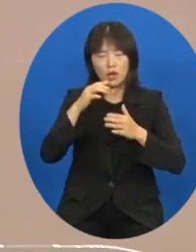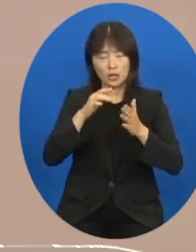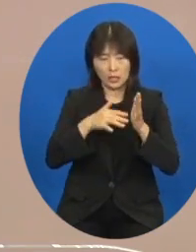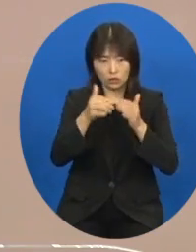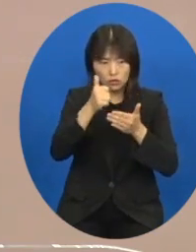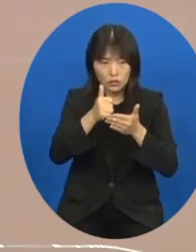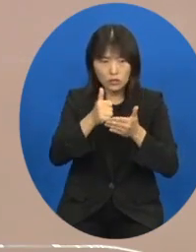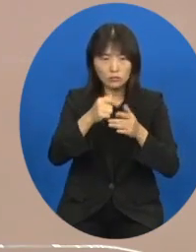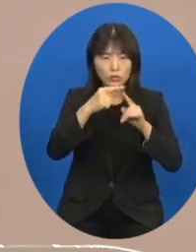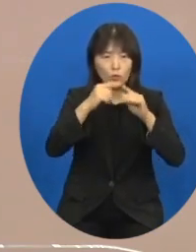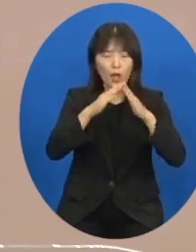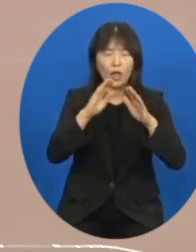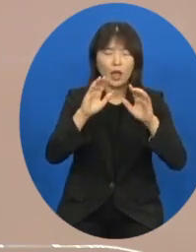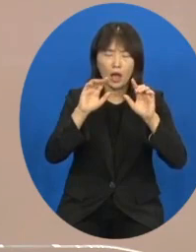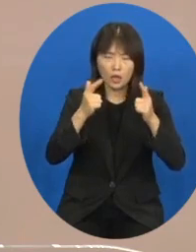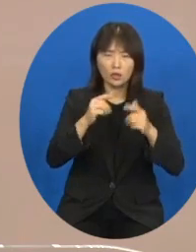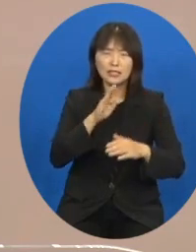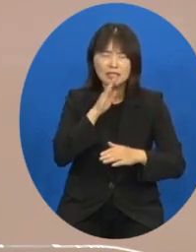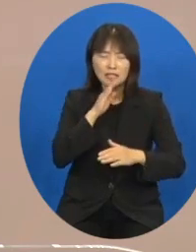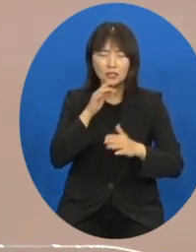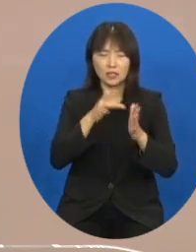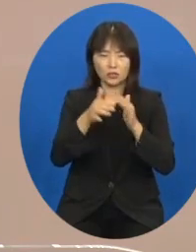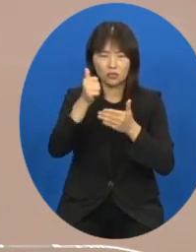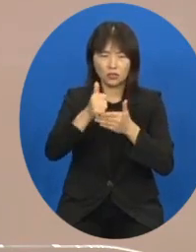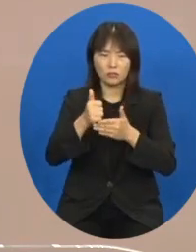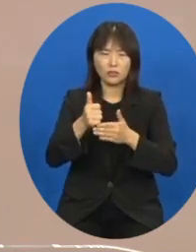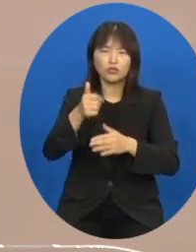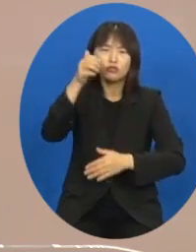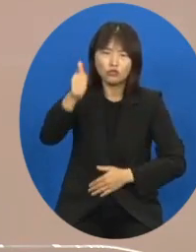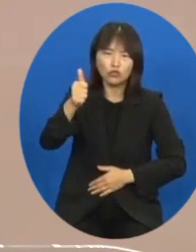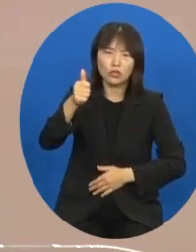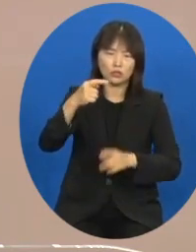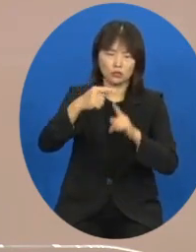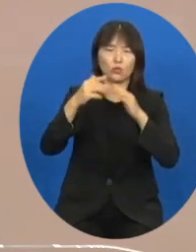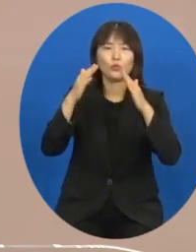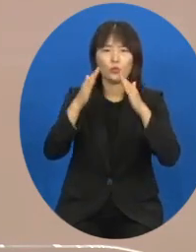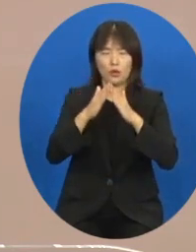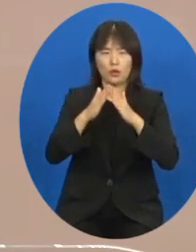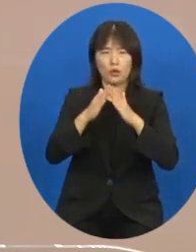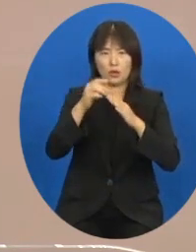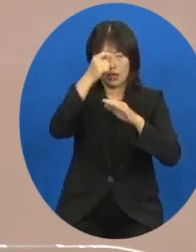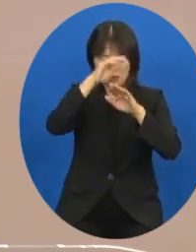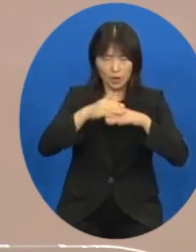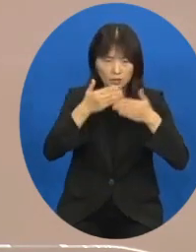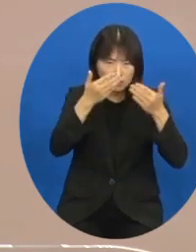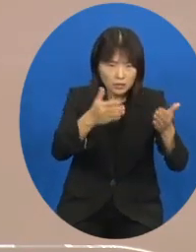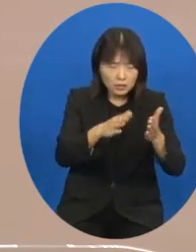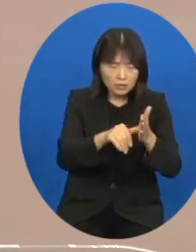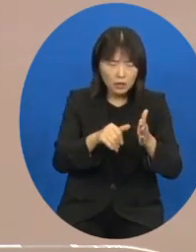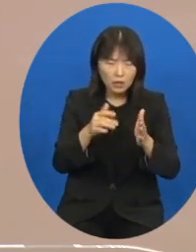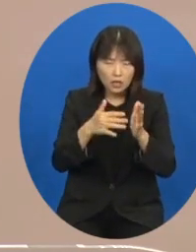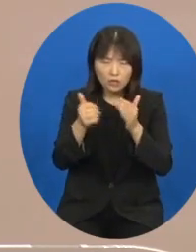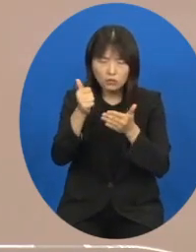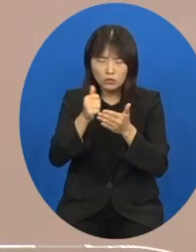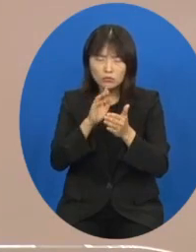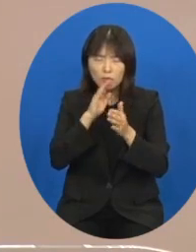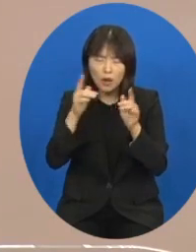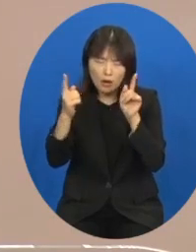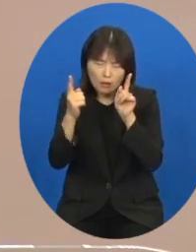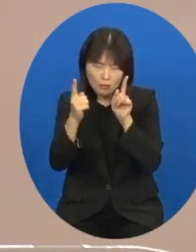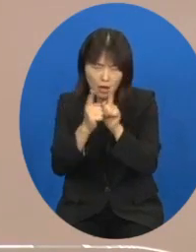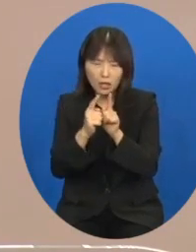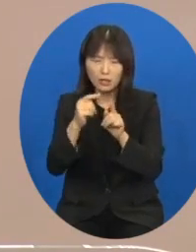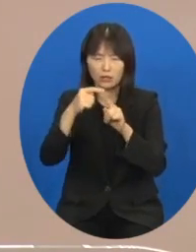아니고 진짜 예수님이 주인 되시는 교회. 예배를 드리면 예수님을 정말 만나게 되는 그런